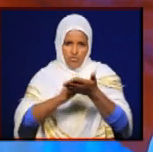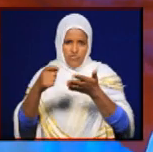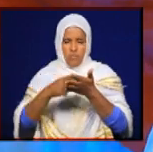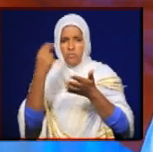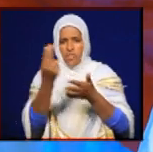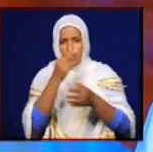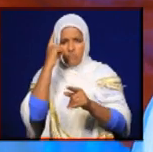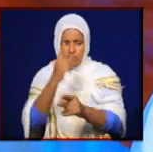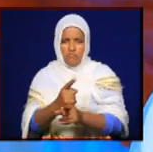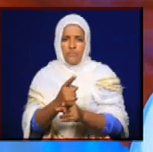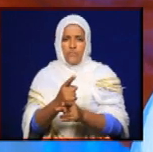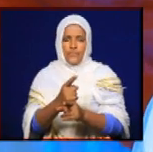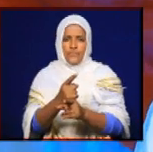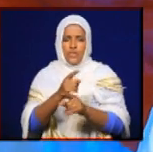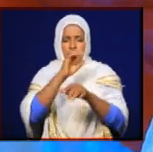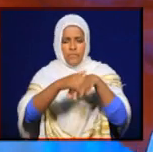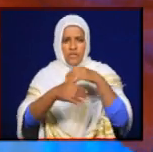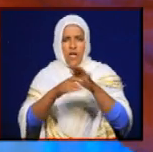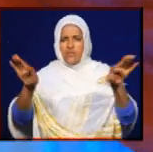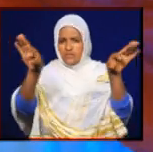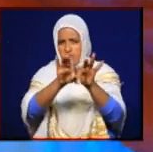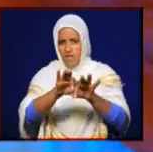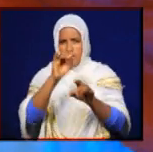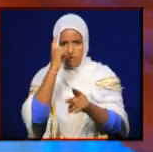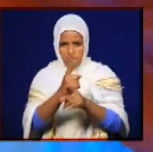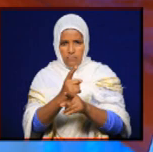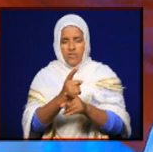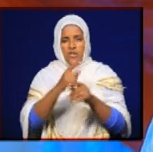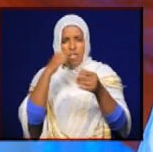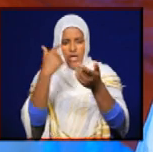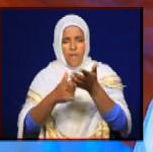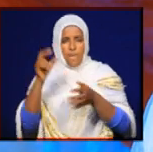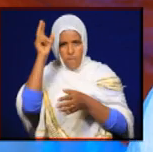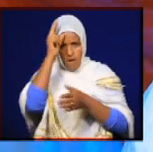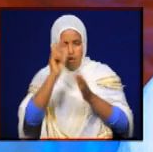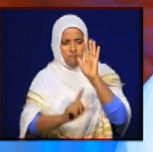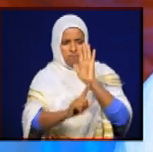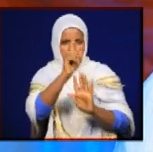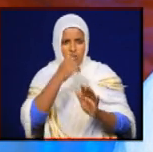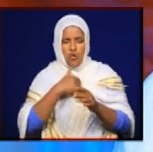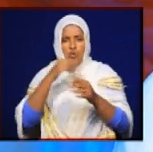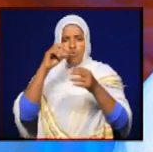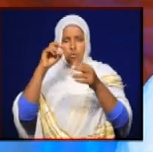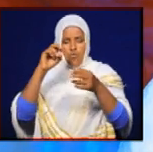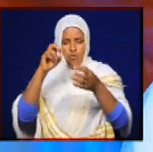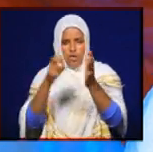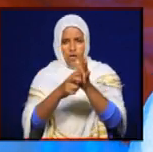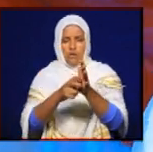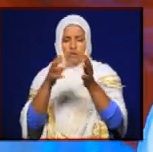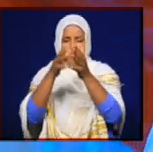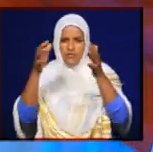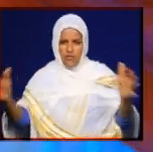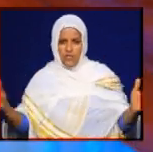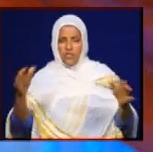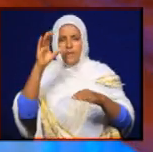ጽሁፍን መጠቀም በእርግጥም በእጅጉ ያስፈልጋታል። ይህንን ባህል ያዳብራል። ወንጌልን